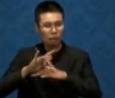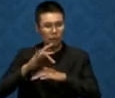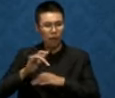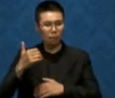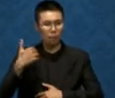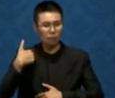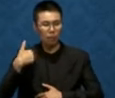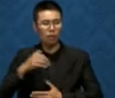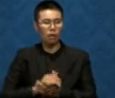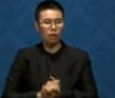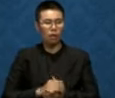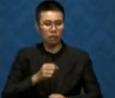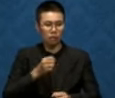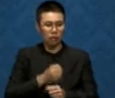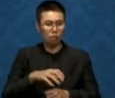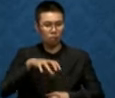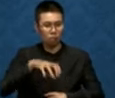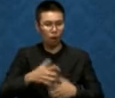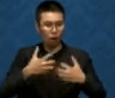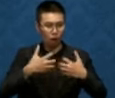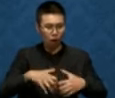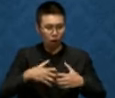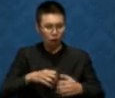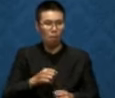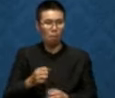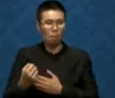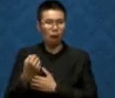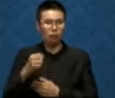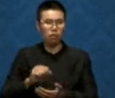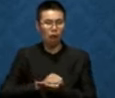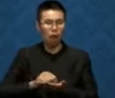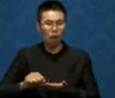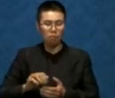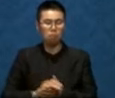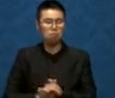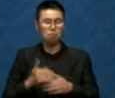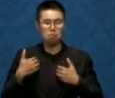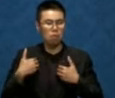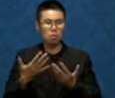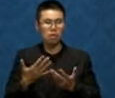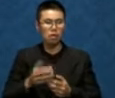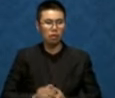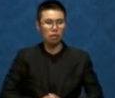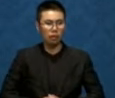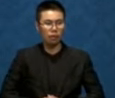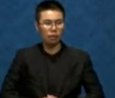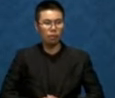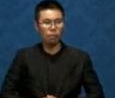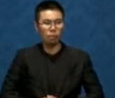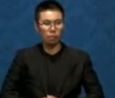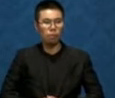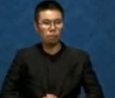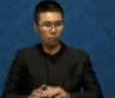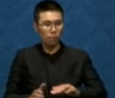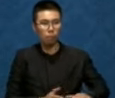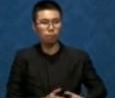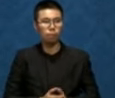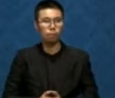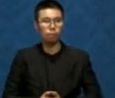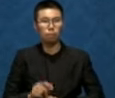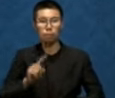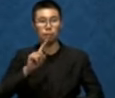โรงไฟฟ้าที่ผลิตจากพลังงานสะอาดเนี่ยมันก็ไม่ค่อยได้เกิดขึ้นจริงนะครับก็ต่อไปครับคำถาม